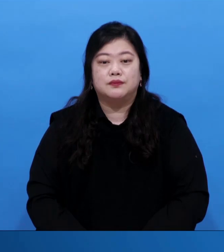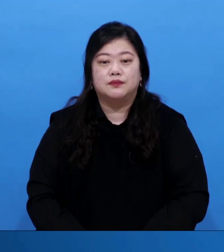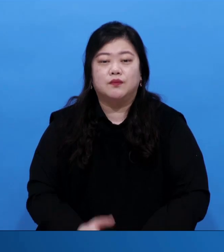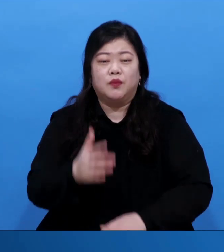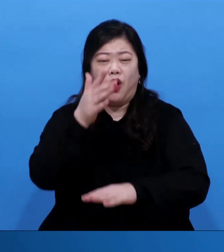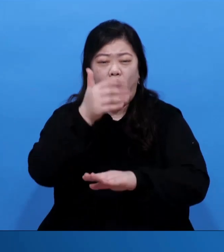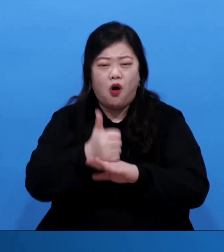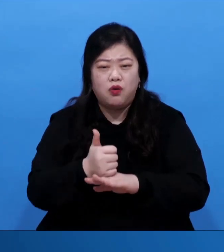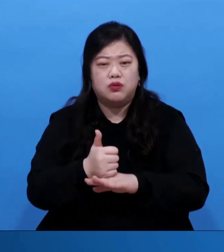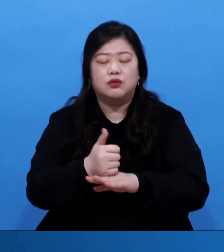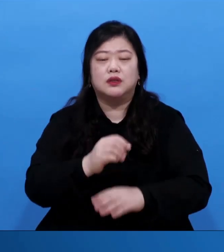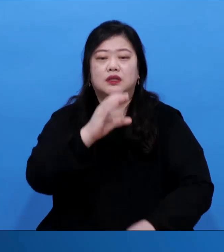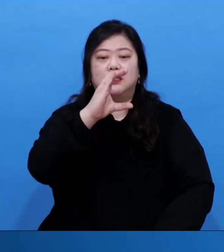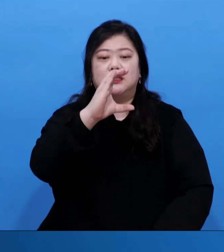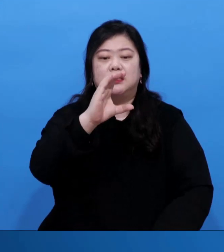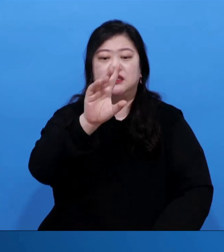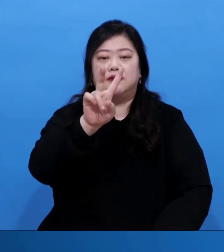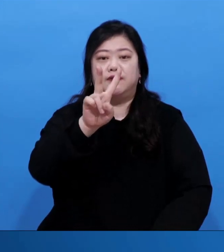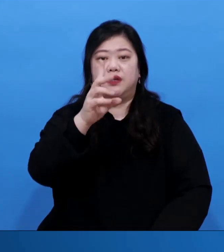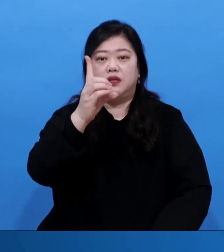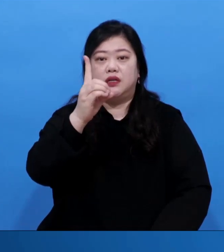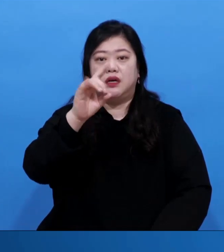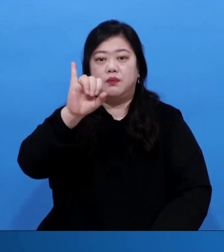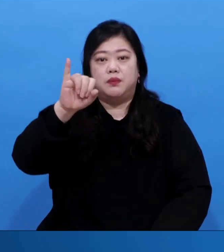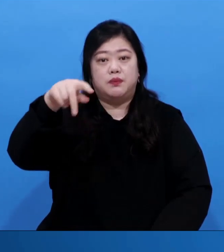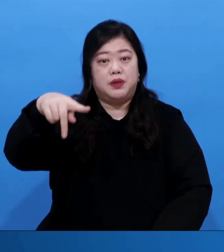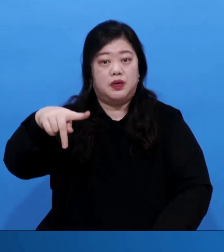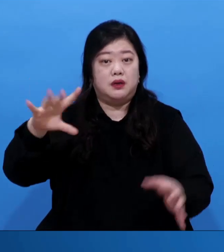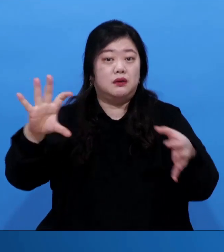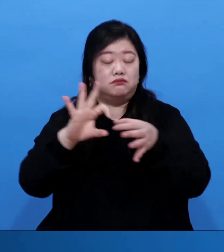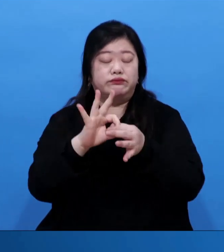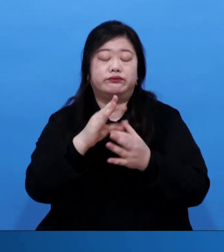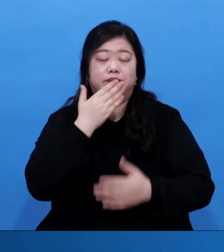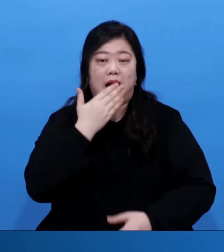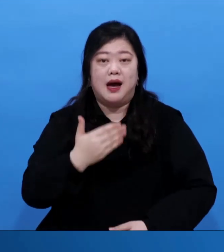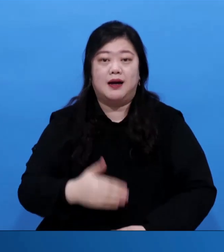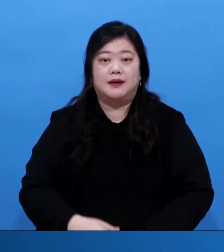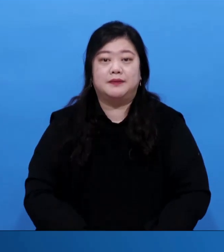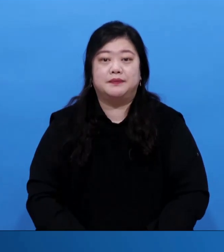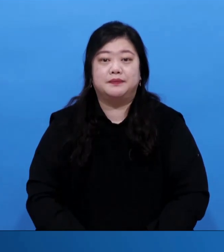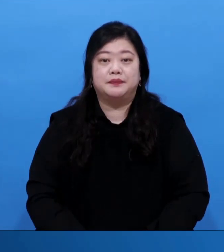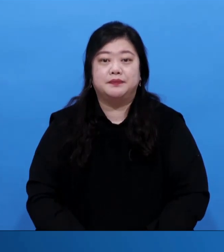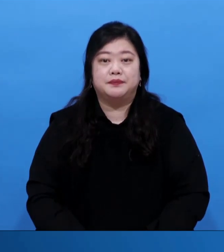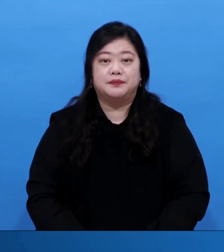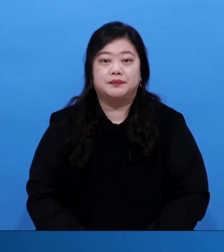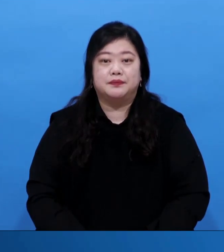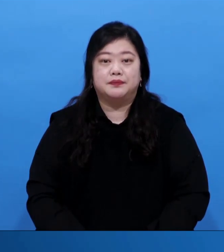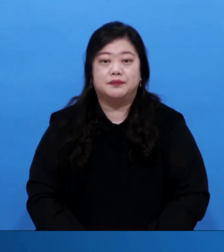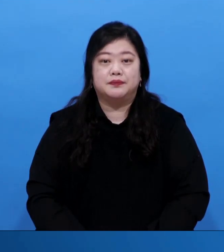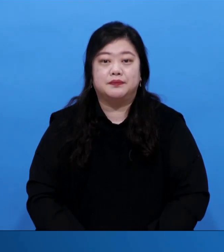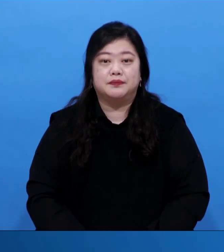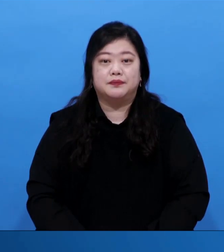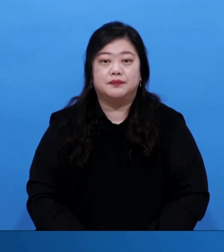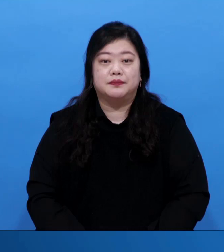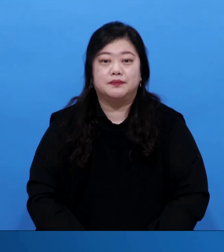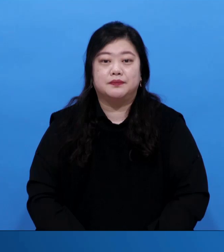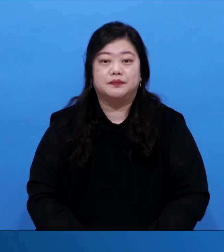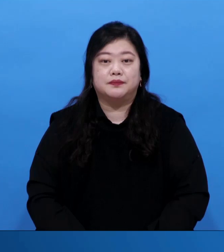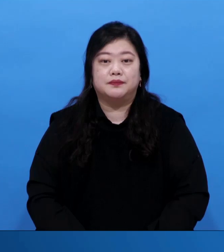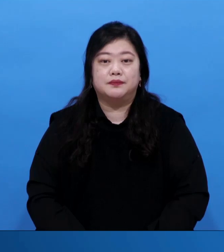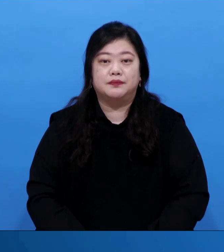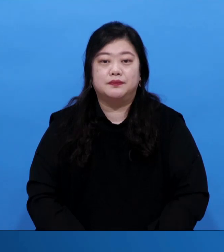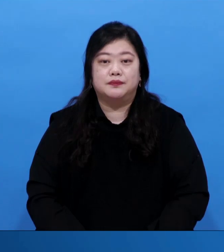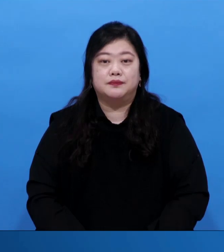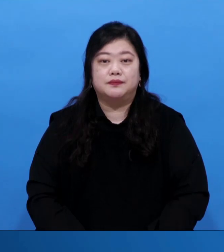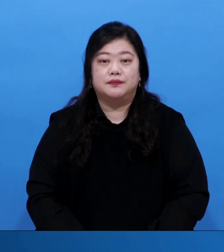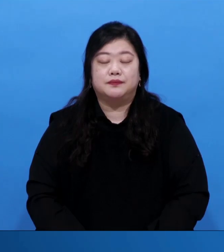CVDIP가 됩니다. Then all things become the CVDIP. 모든 것이 기대고요. Because it's everything. 그러면